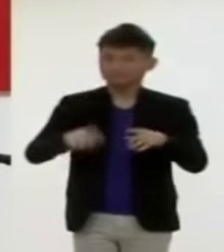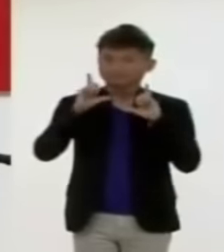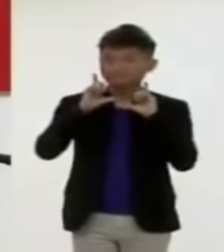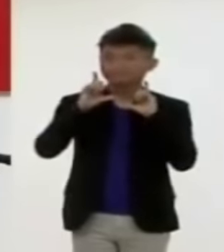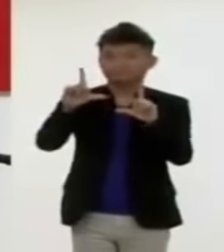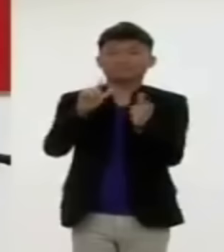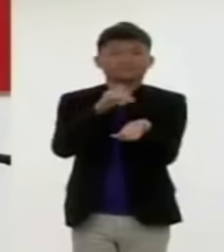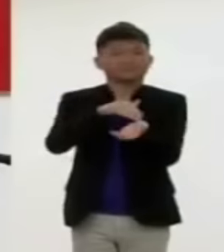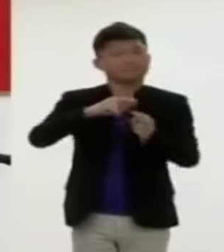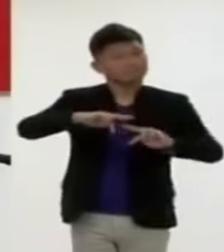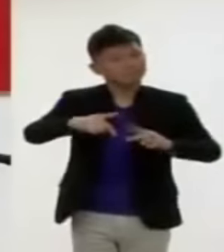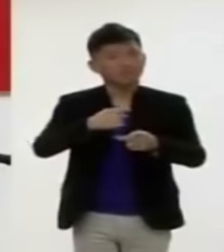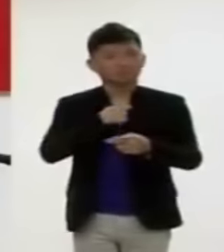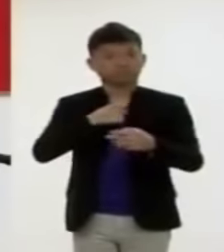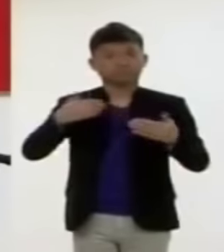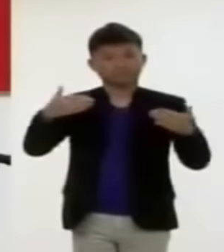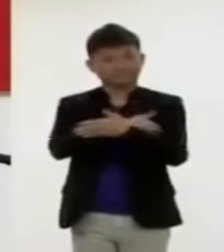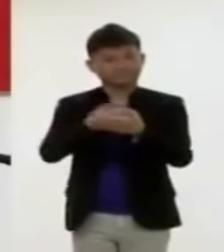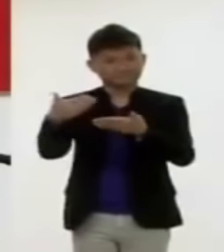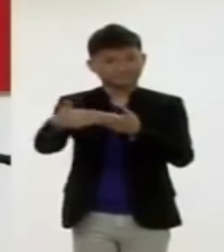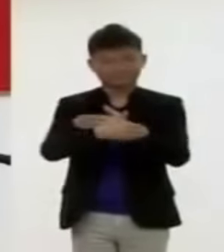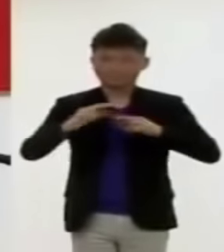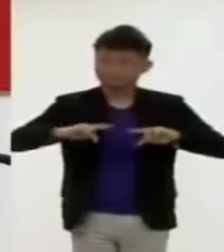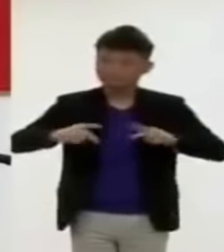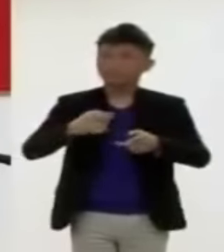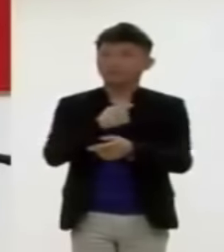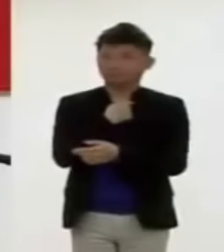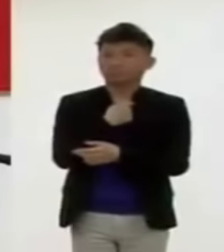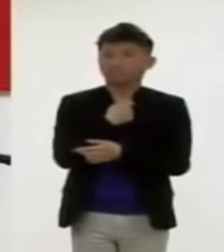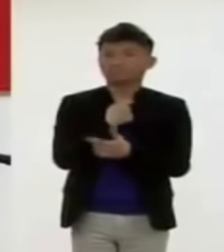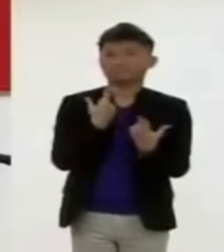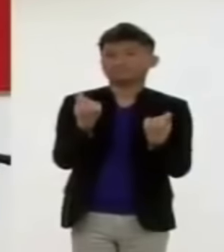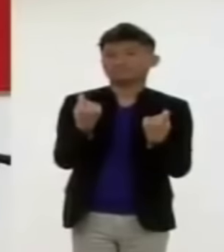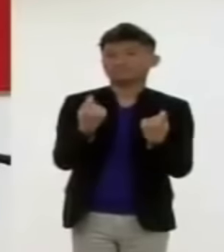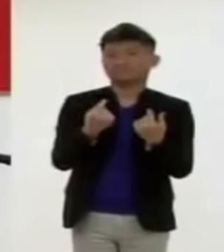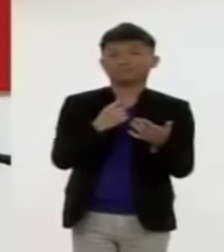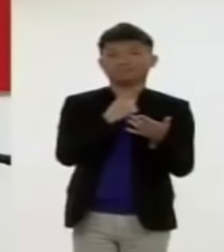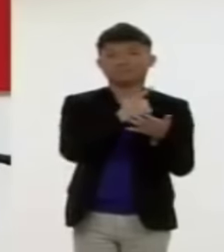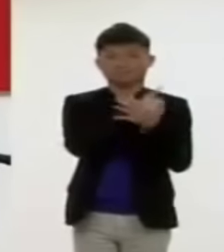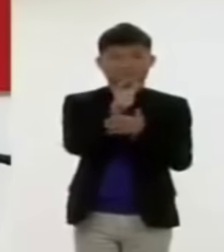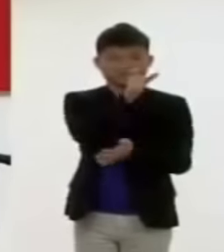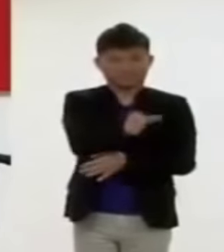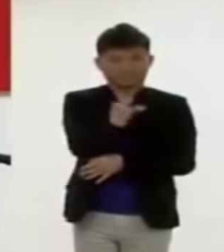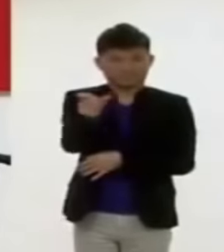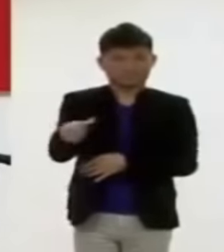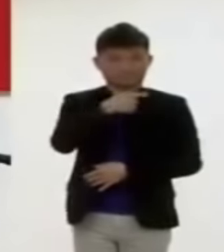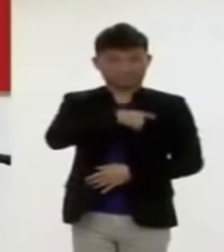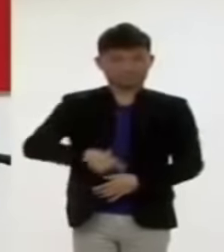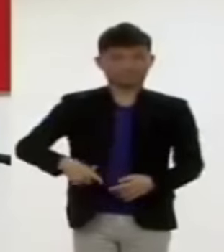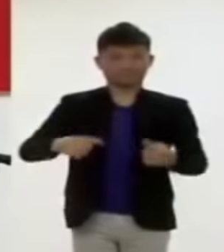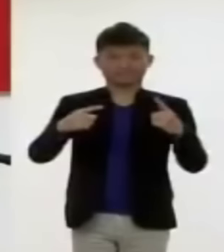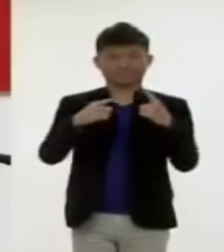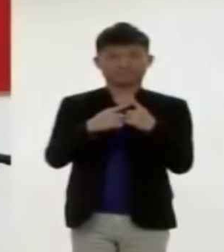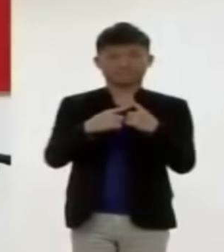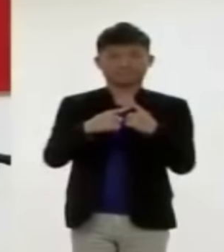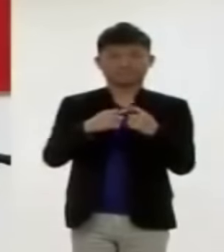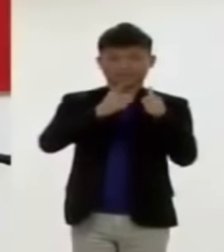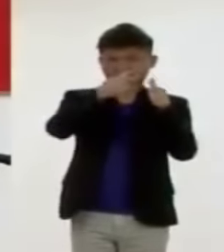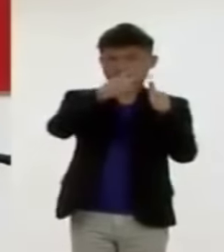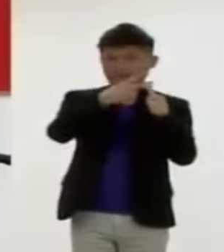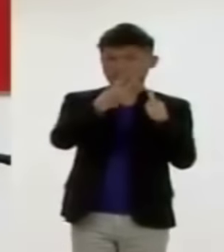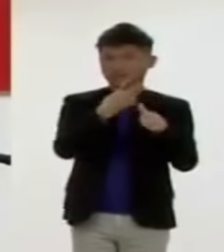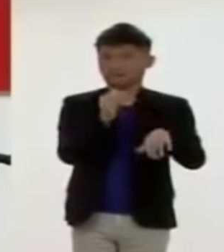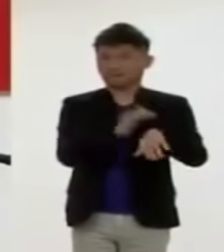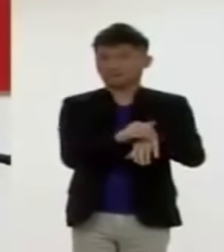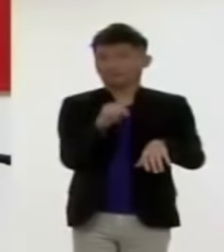善，我要把交通改善。每一个候选人，我们所谓的三强，请问一